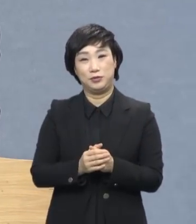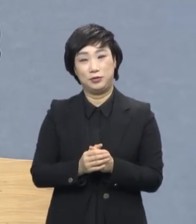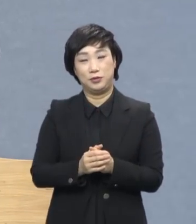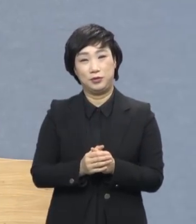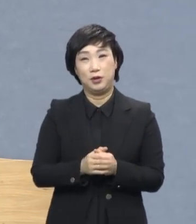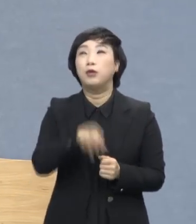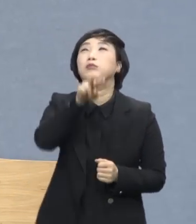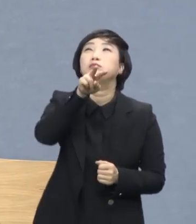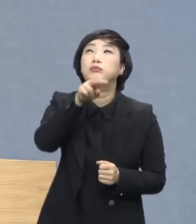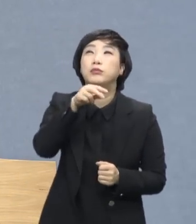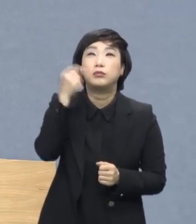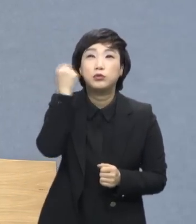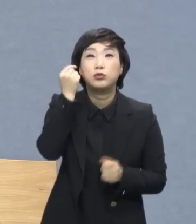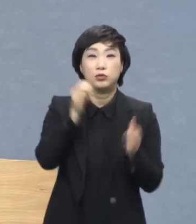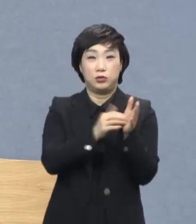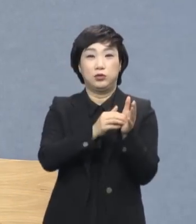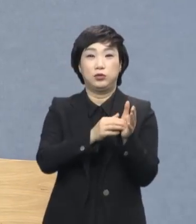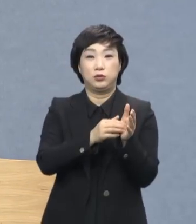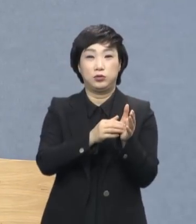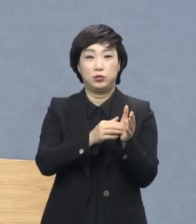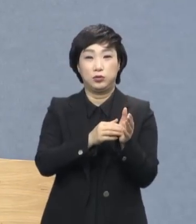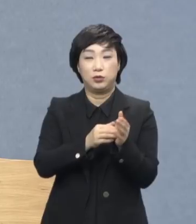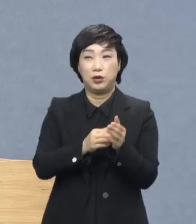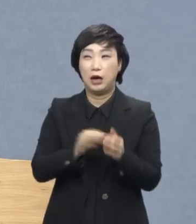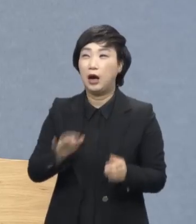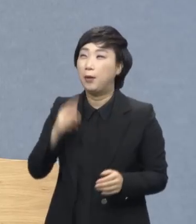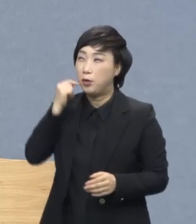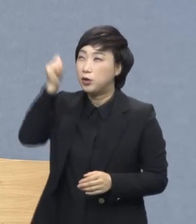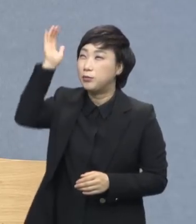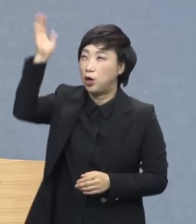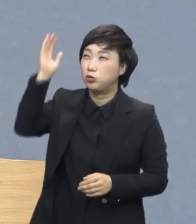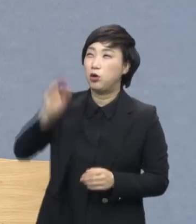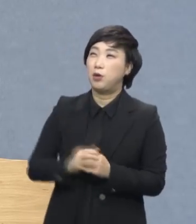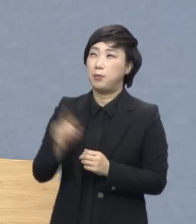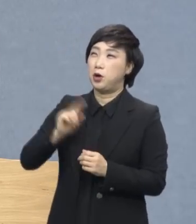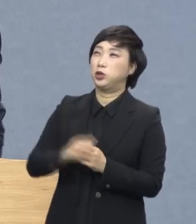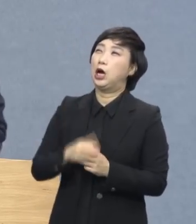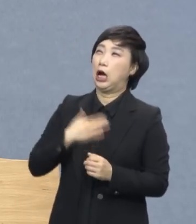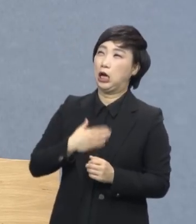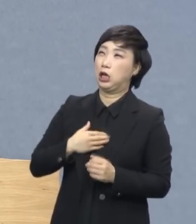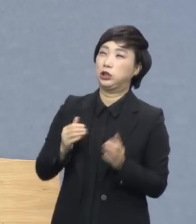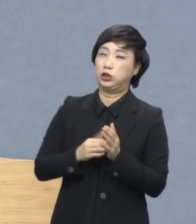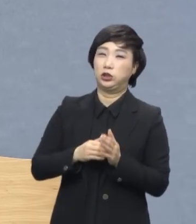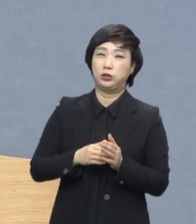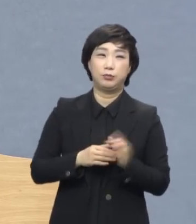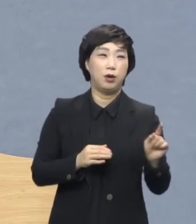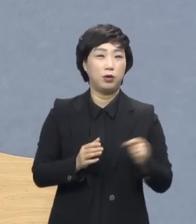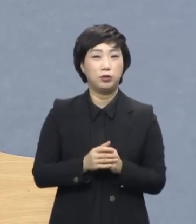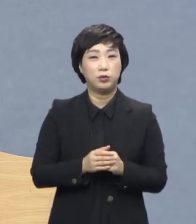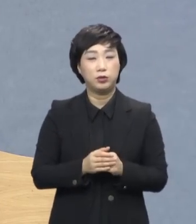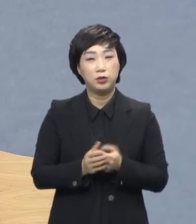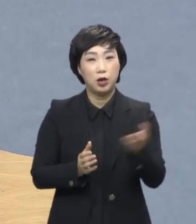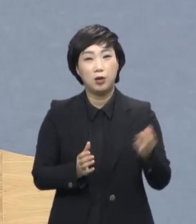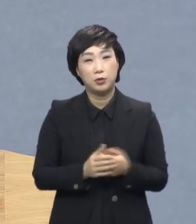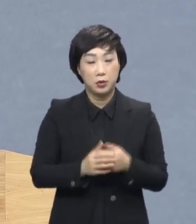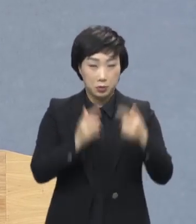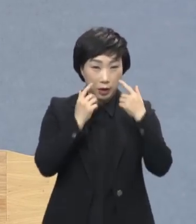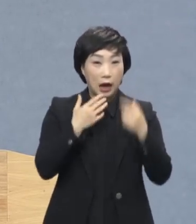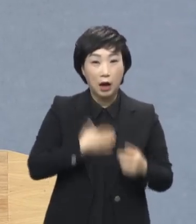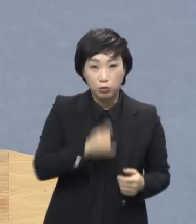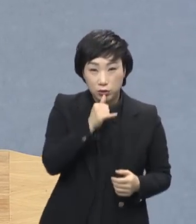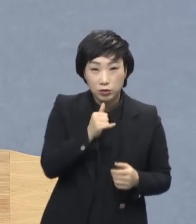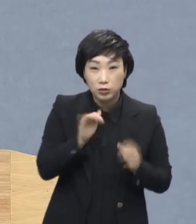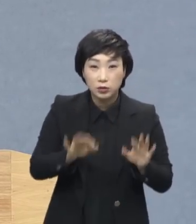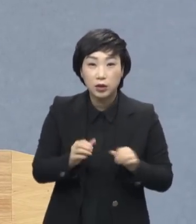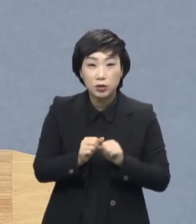듣기는 들어와서 교회 와서 우리 목사님이 설교 이렇게 말했어, 이렇게 말했어, 그리고